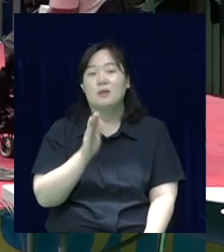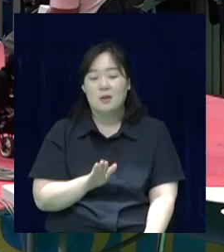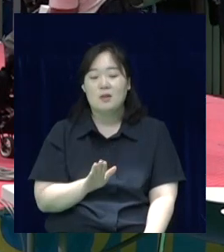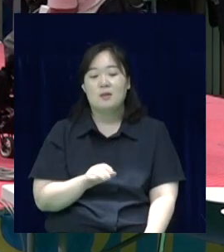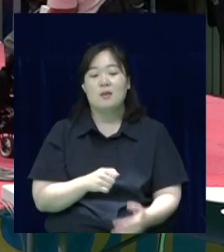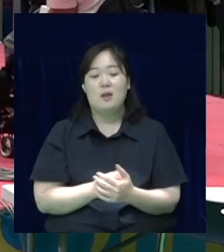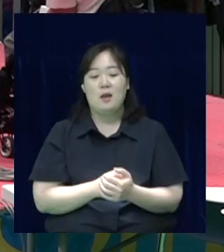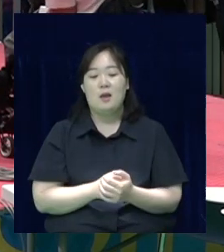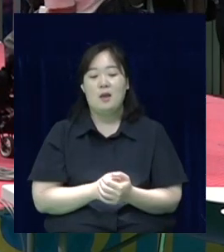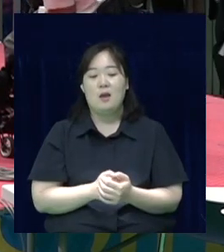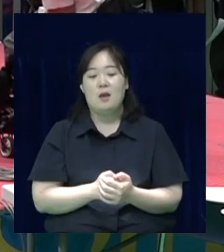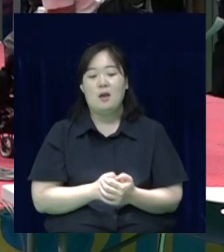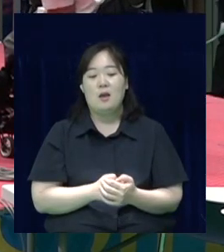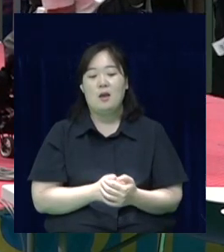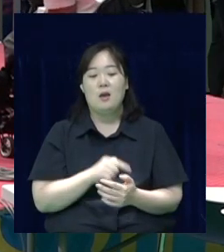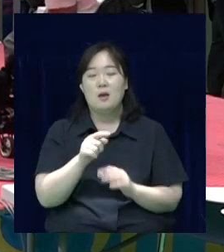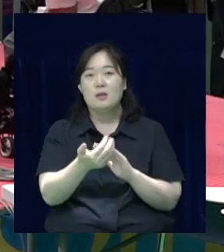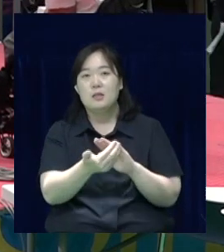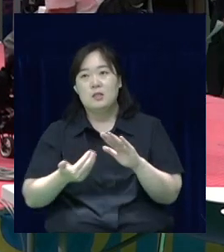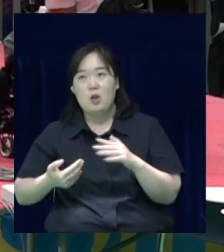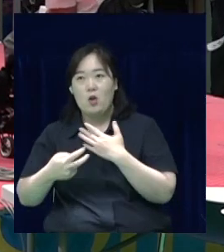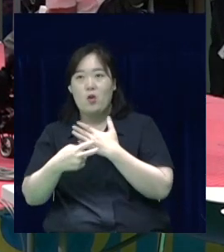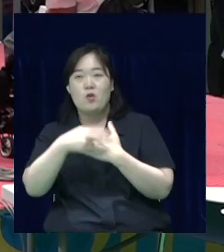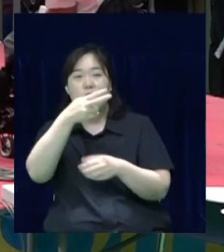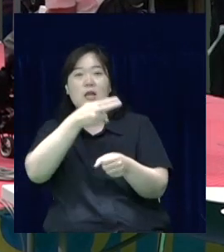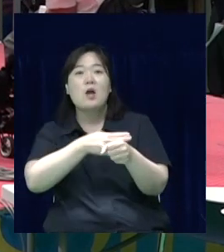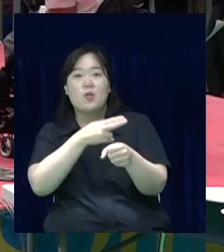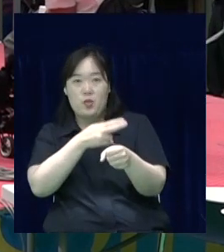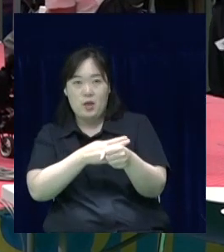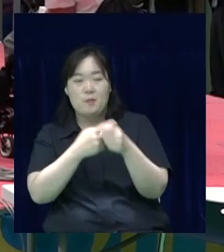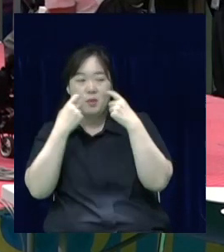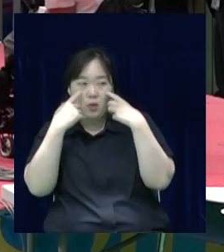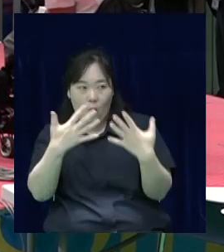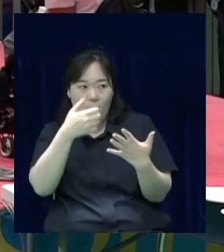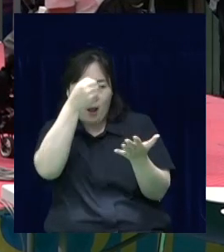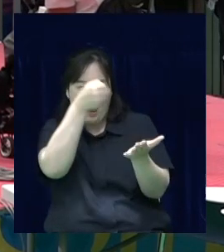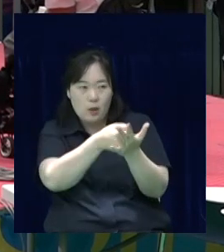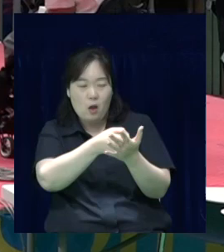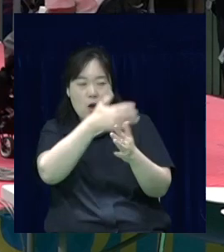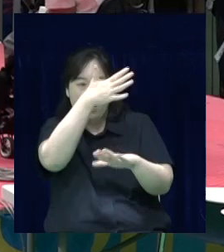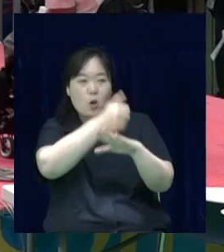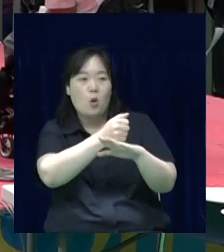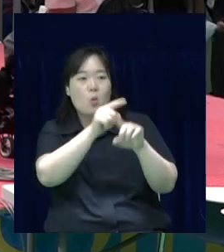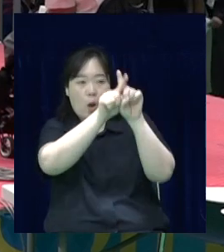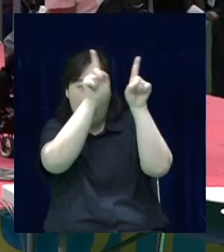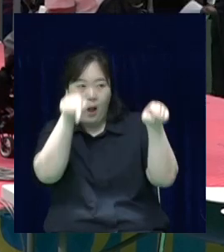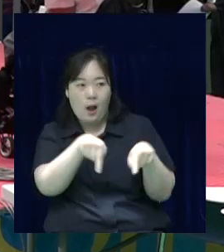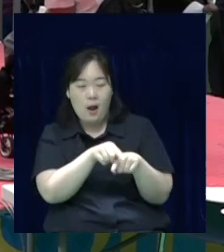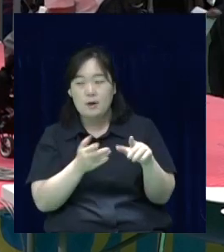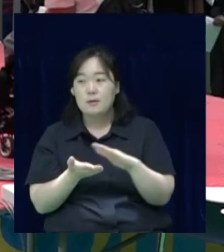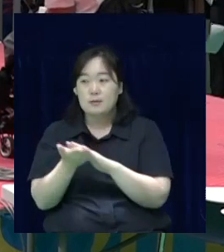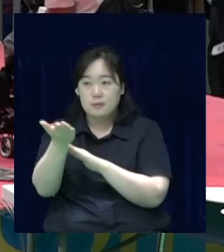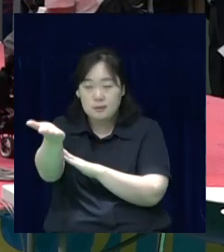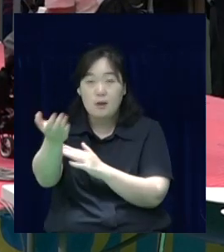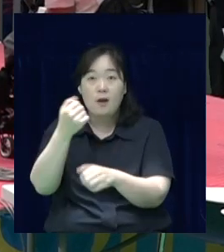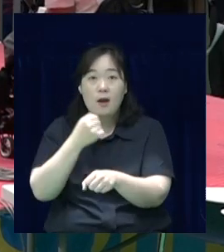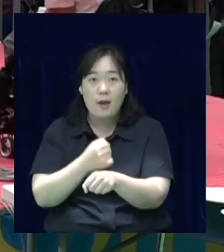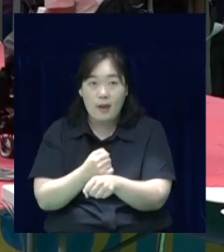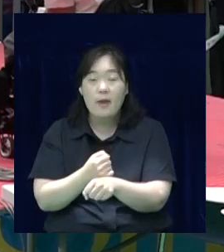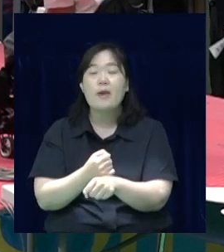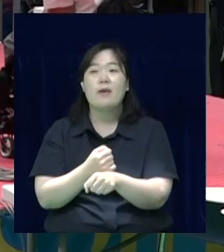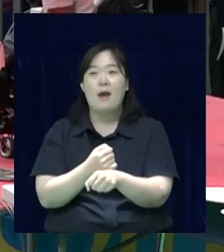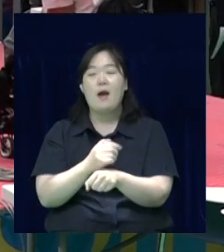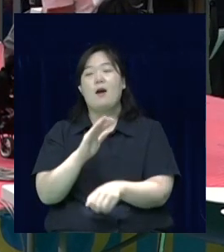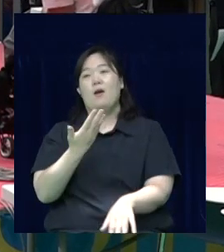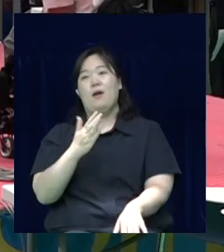등급 분류사한테 확인을 받아야 됩니다. 아하, 정확한 진단을 있군요. 받았을 때 인정을 받고 그런 것이 선수 패스포드에 정확히 기입돼